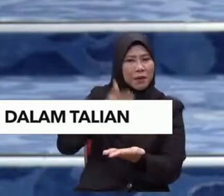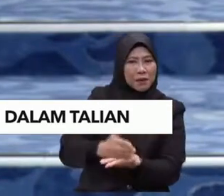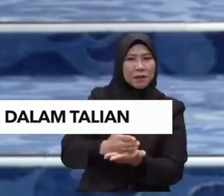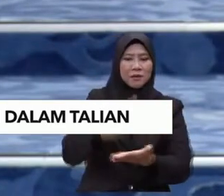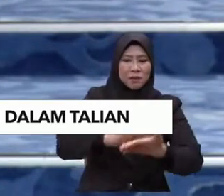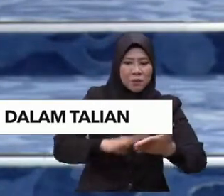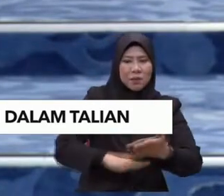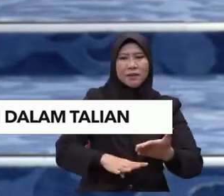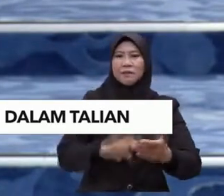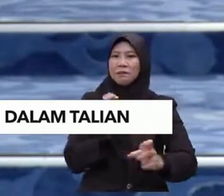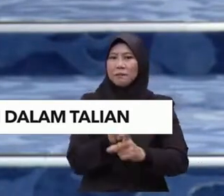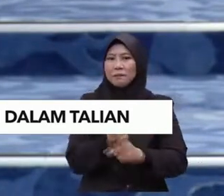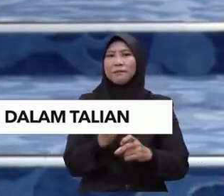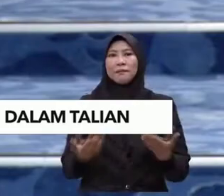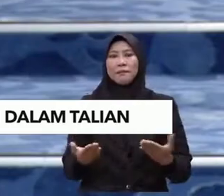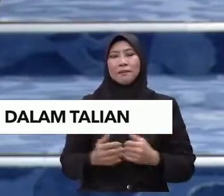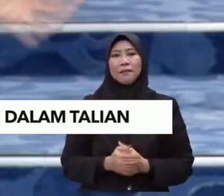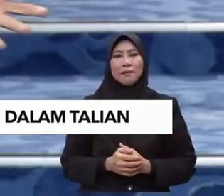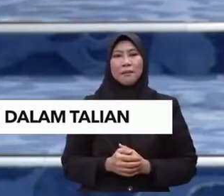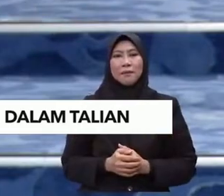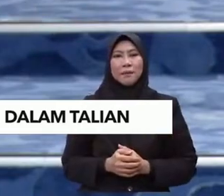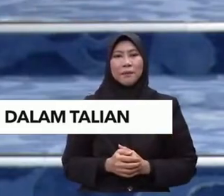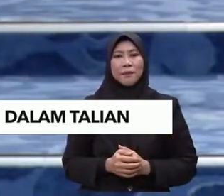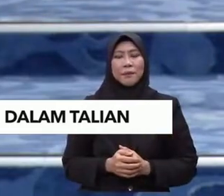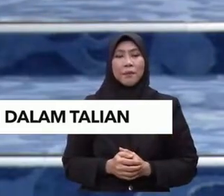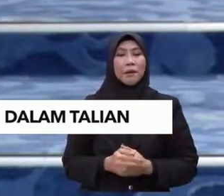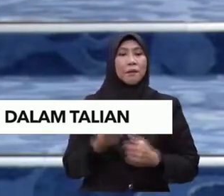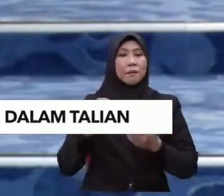habis-habisan jadi pusingan dia adalah